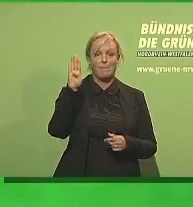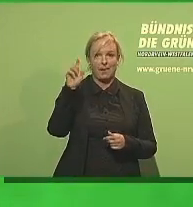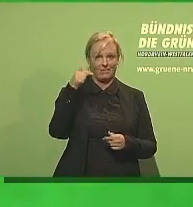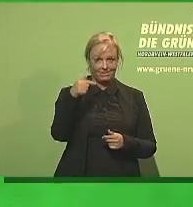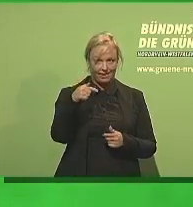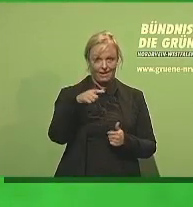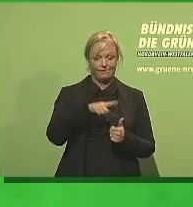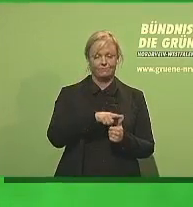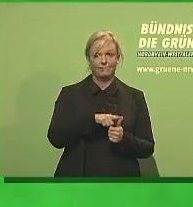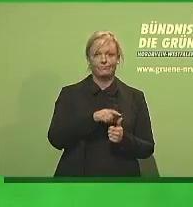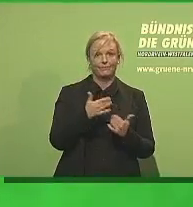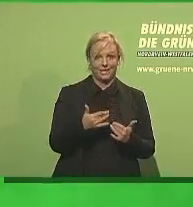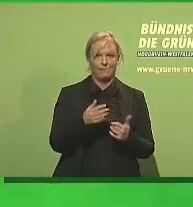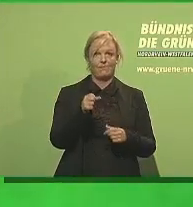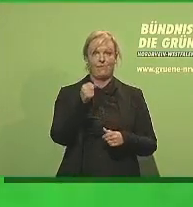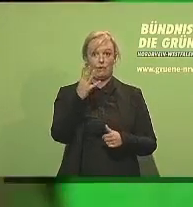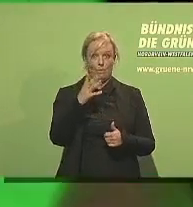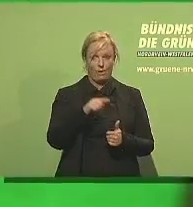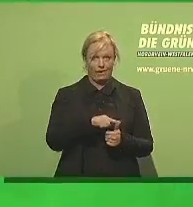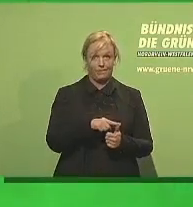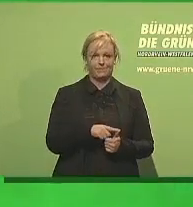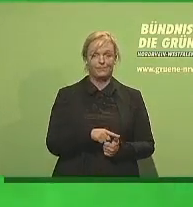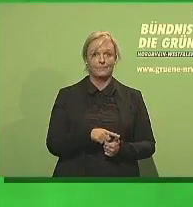gibt es schon die Neuerung,